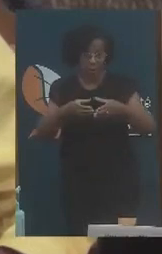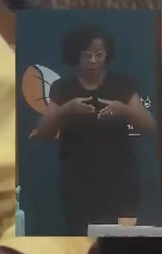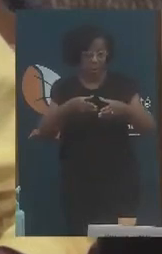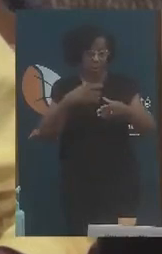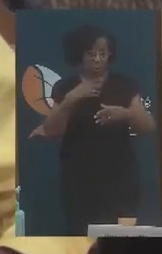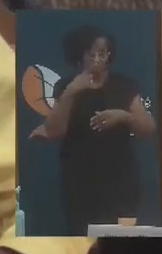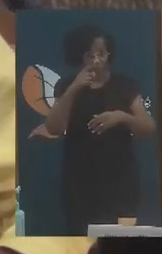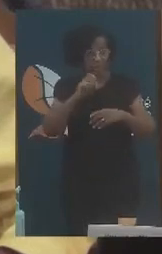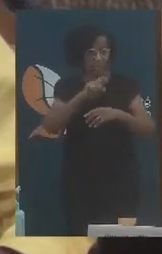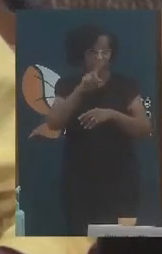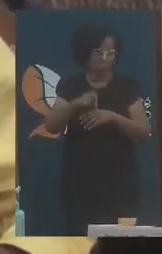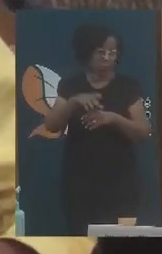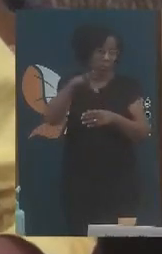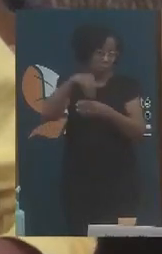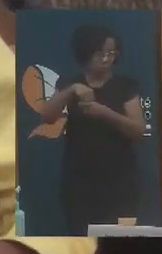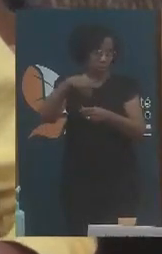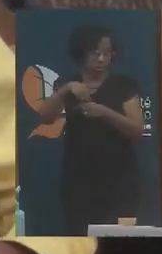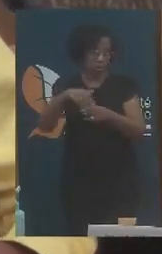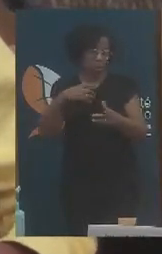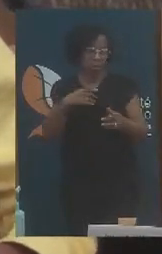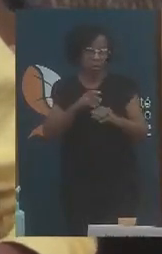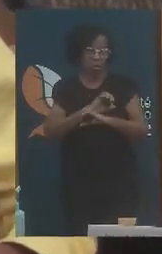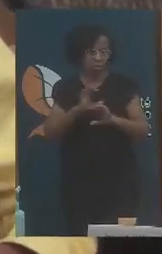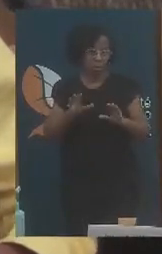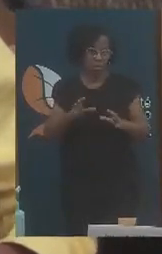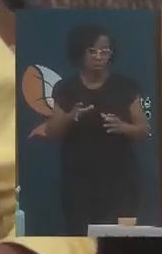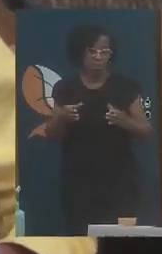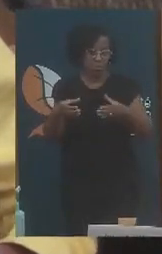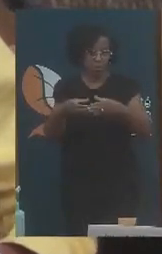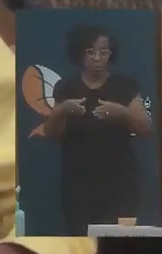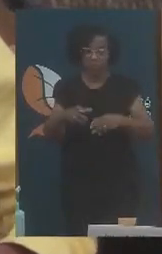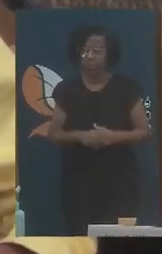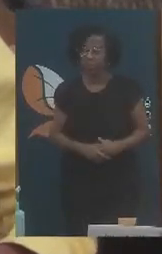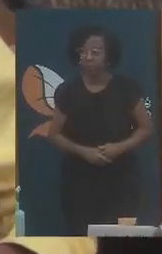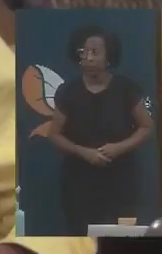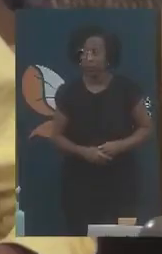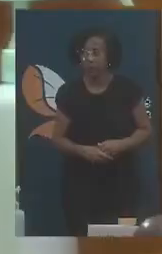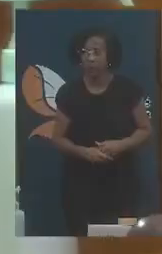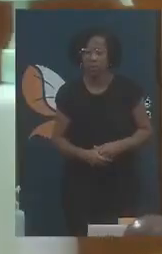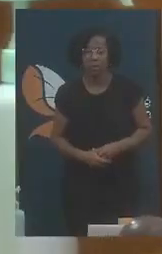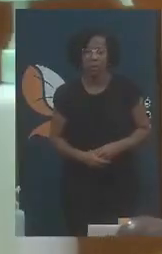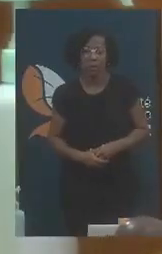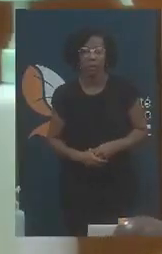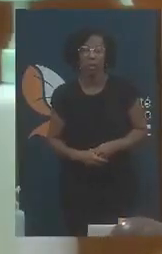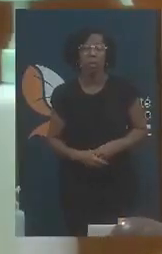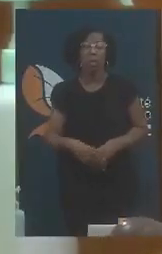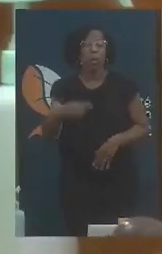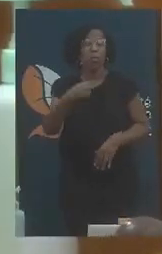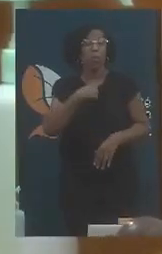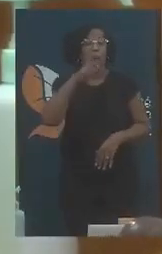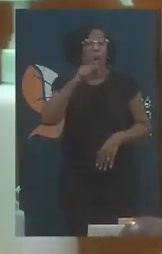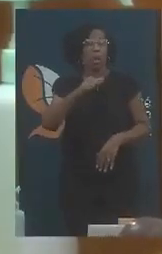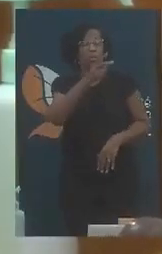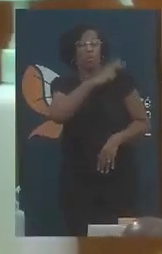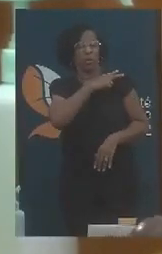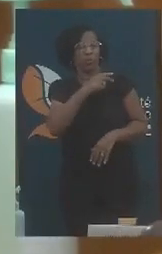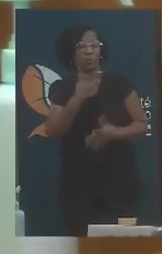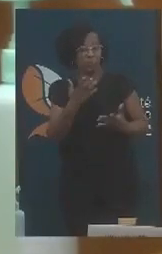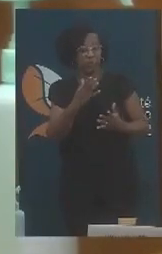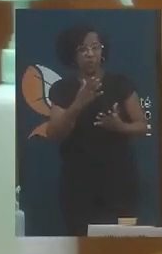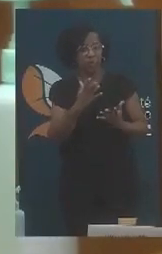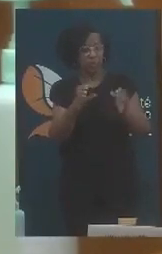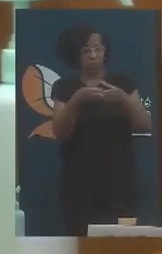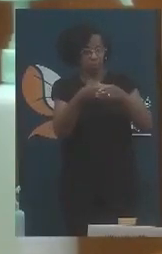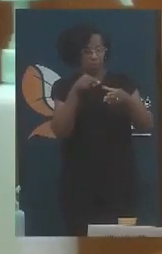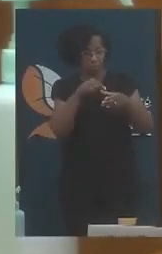questions sont posées par le groupe Grand Assemblée. Respectez le Grand Assemblée, je suis le chef de file, donc respectez-nous, président.